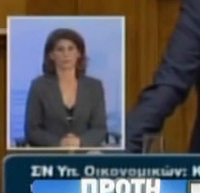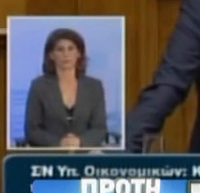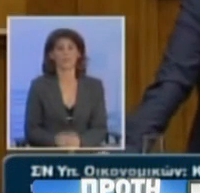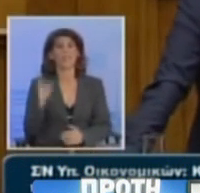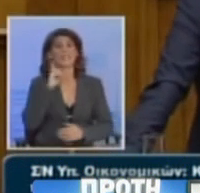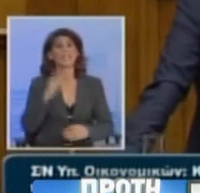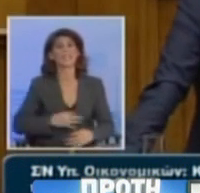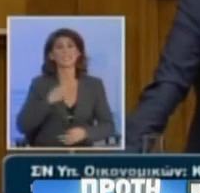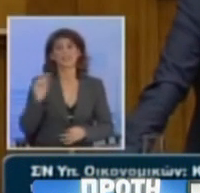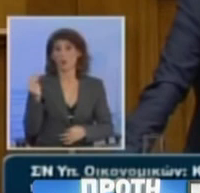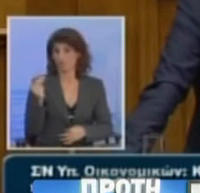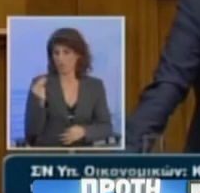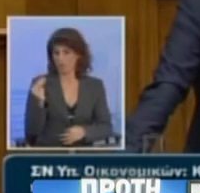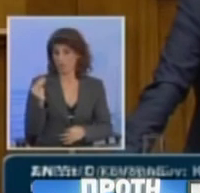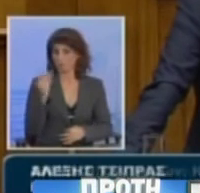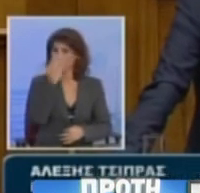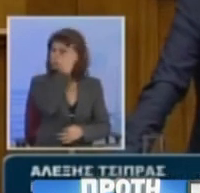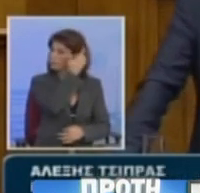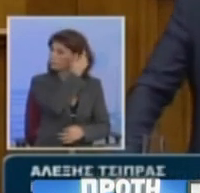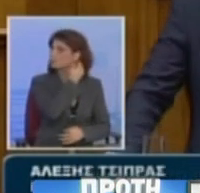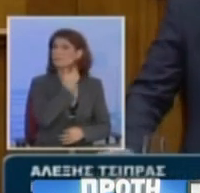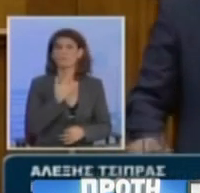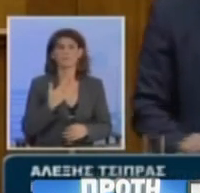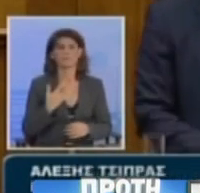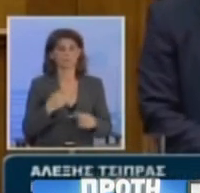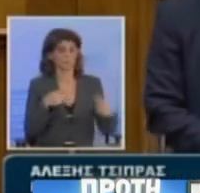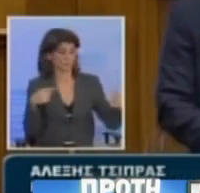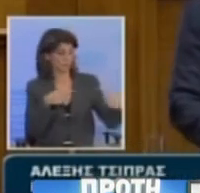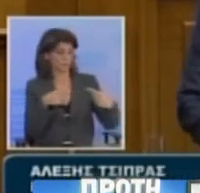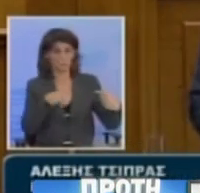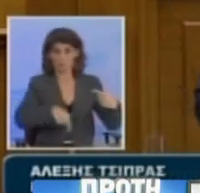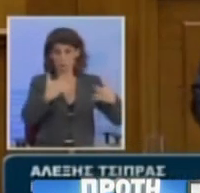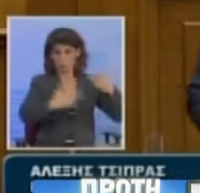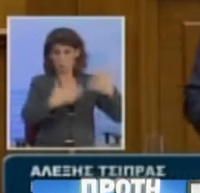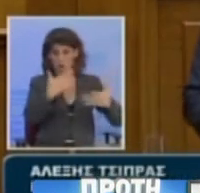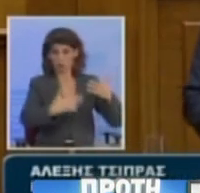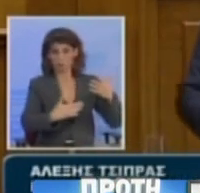Κυρίες και κύριοι βουλευτές, η αντιπαράθεση για αυτόν τον προϋπολογισμό